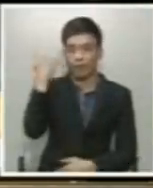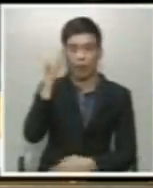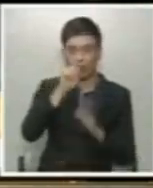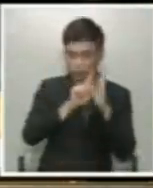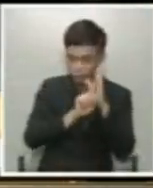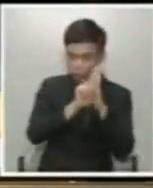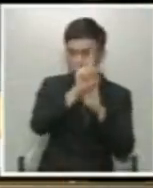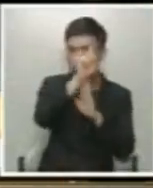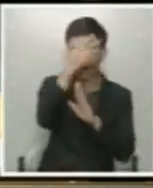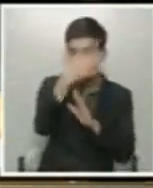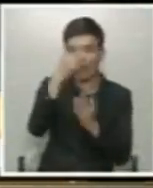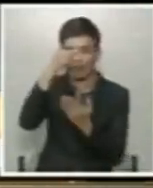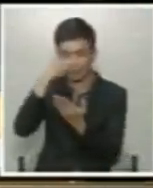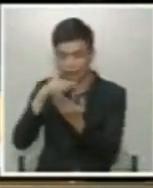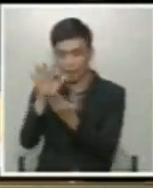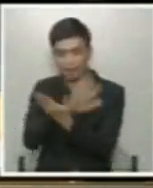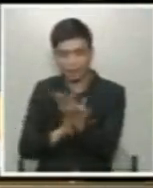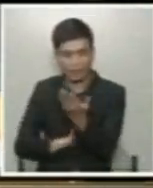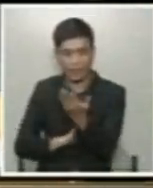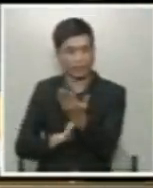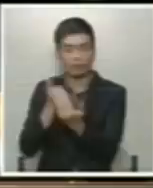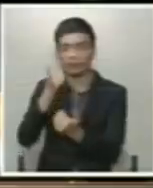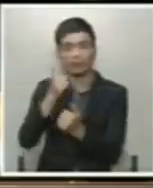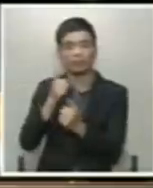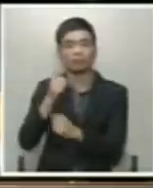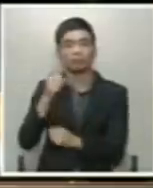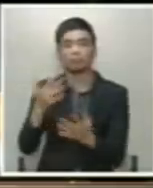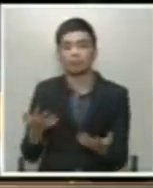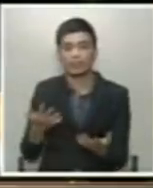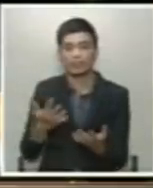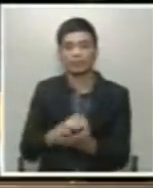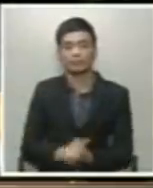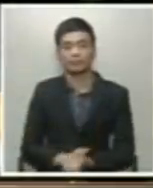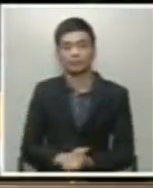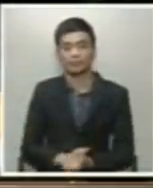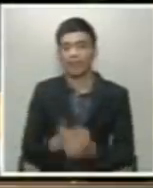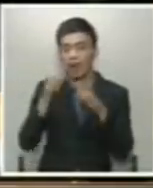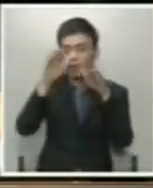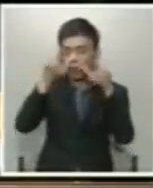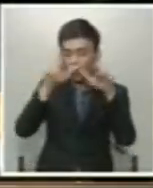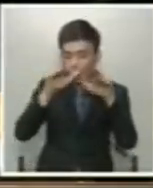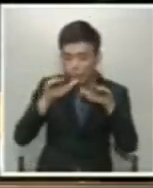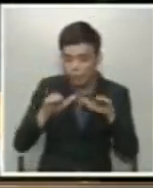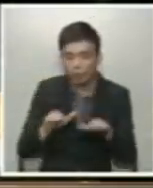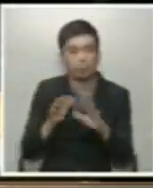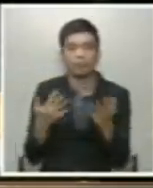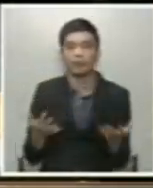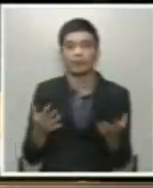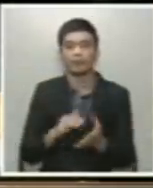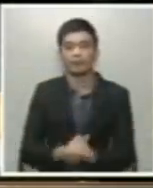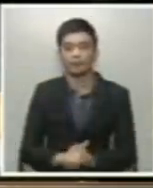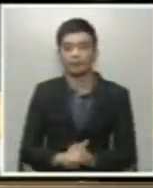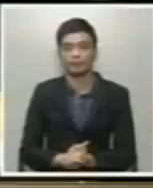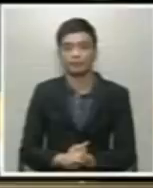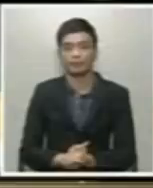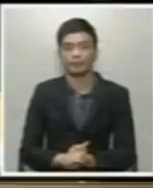ากที่เมืองไทยก็ไม่เคยถึงมานานแล้วแล้วก็ไม่ได้มีแนวโน้มลดลงก็